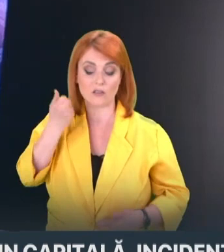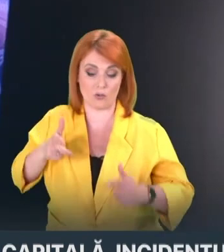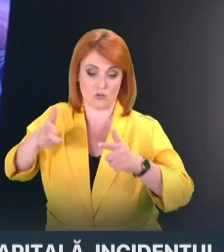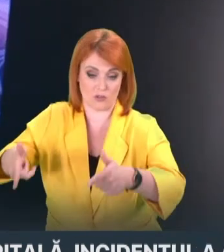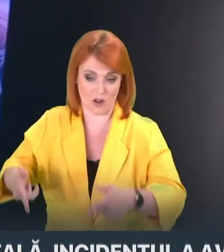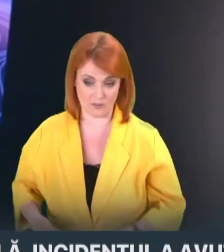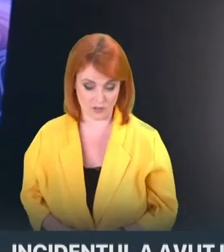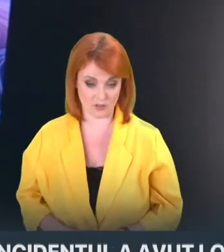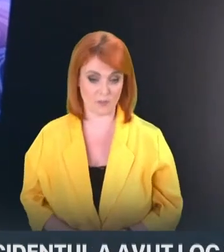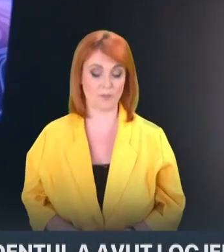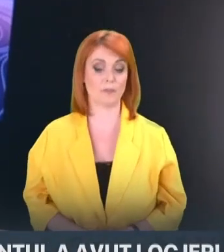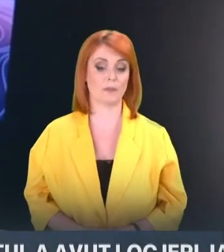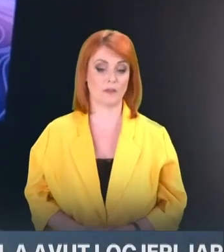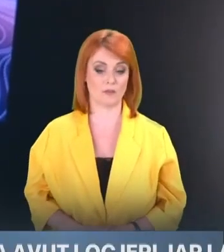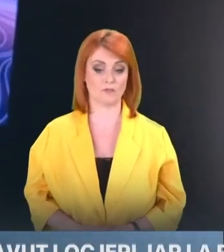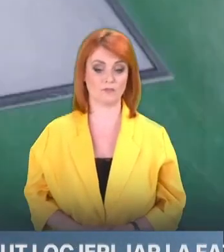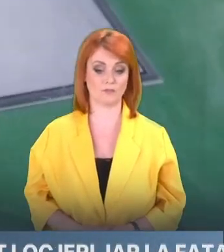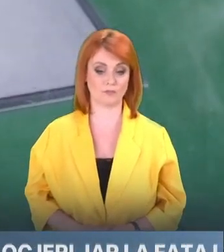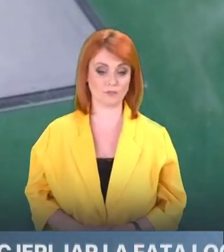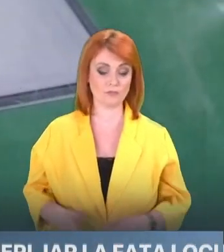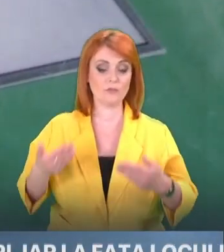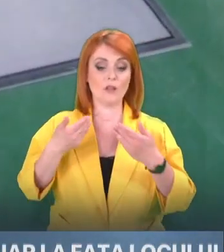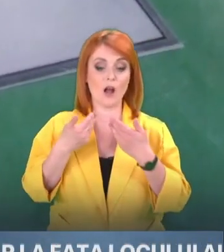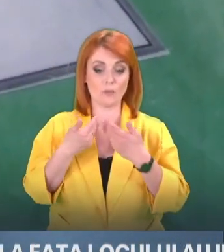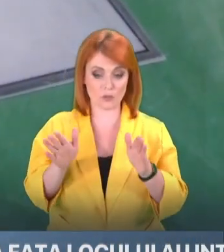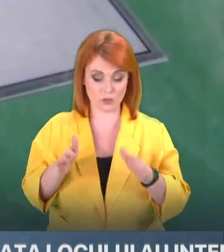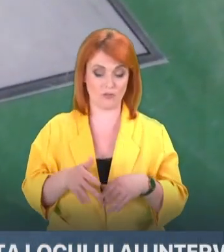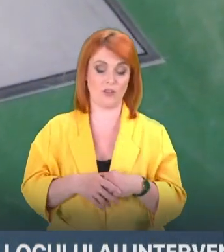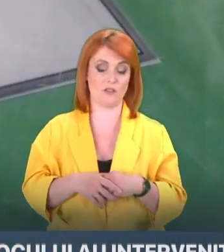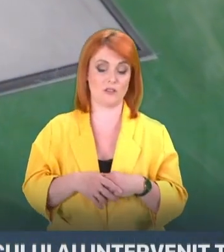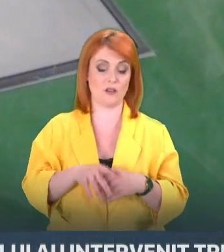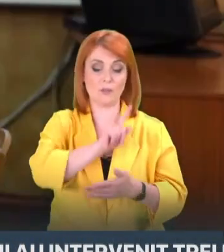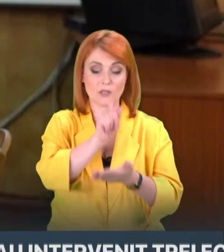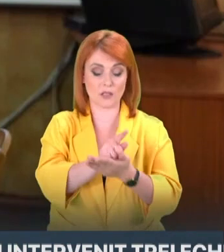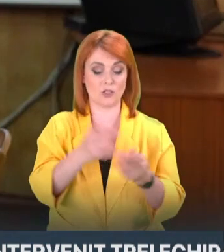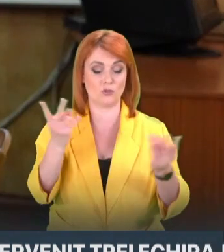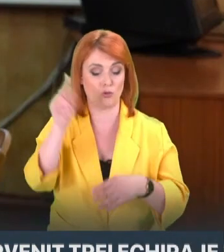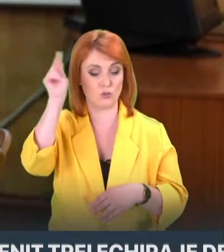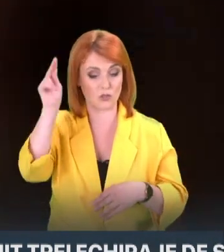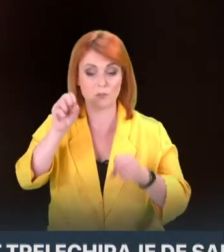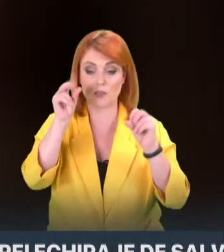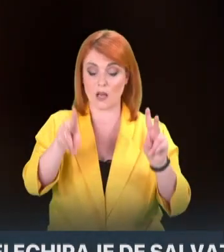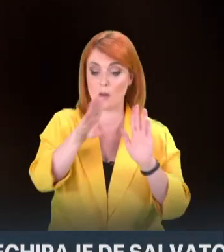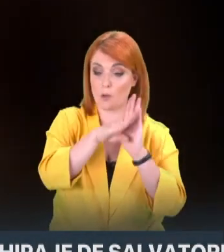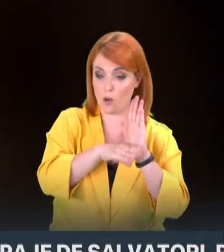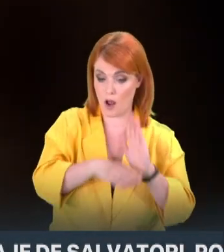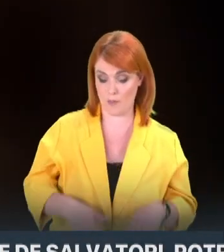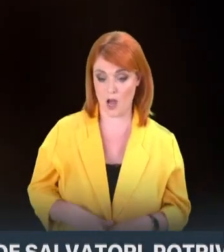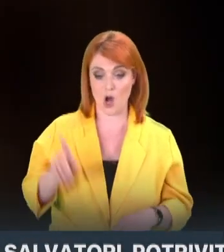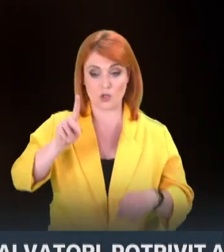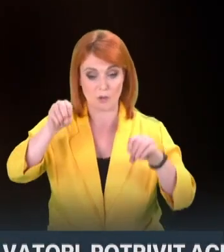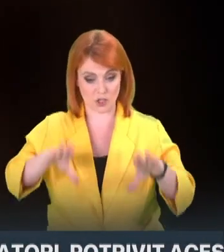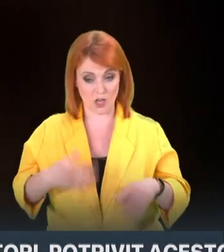ce este necesar ca absolvenții să urmeze unele programe de formare suplimentară. Pentru a